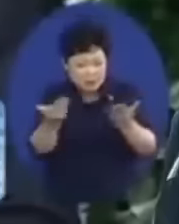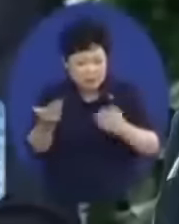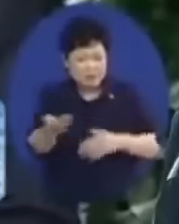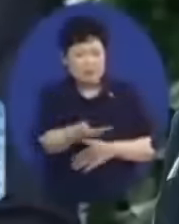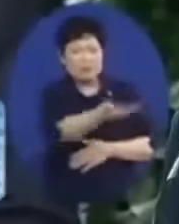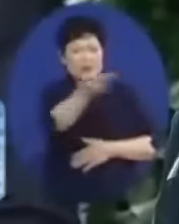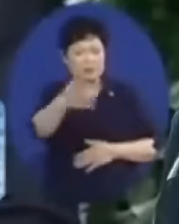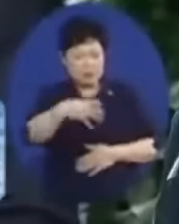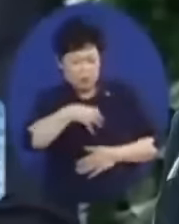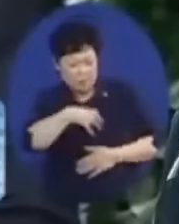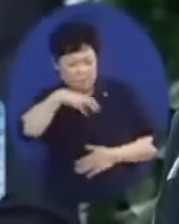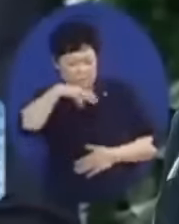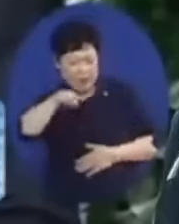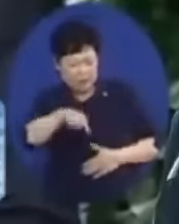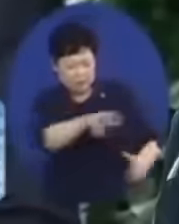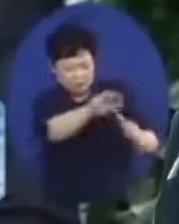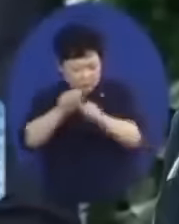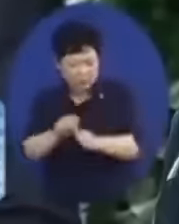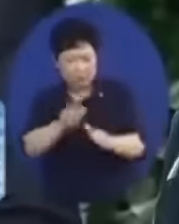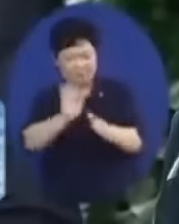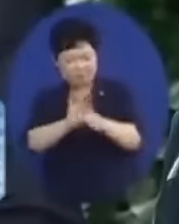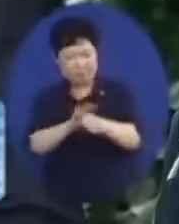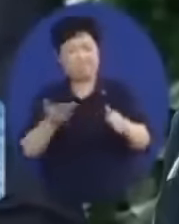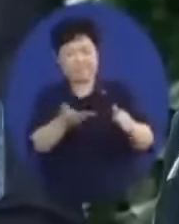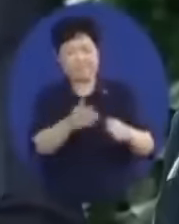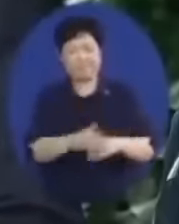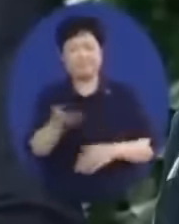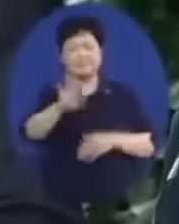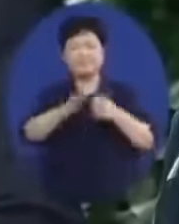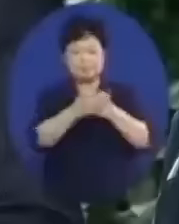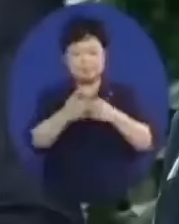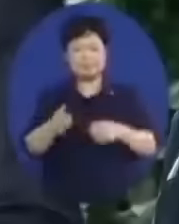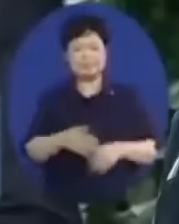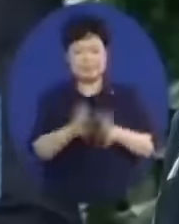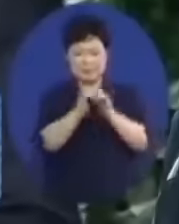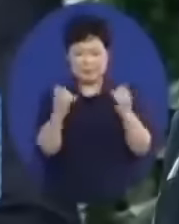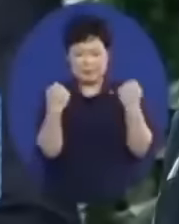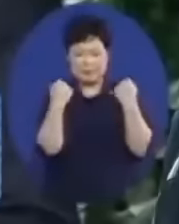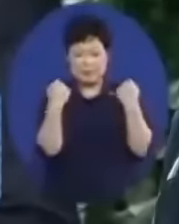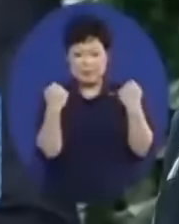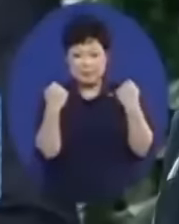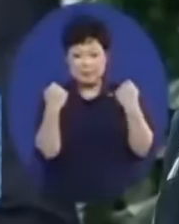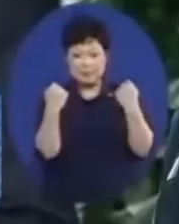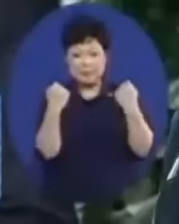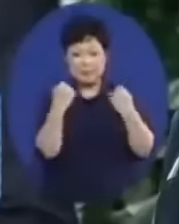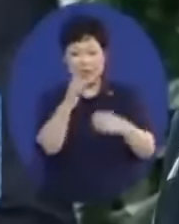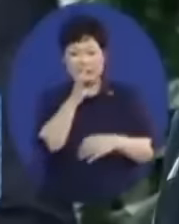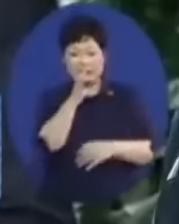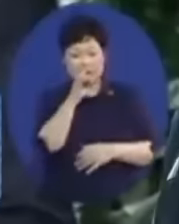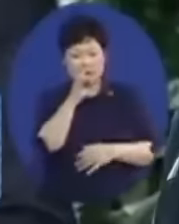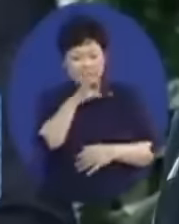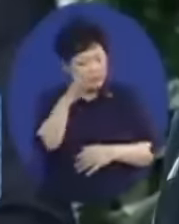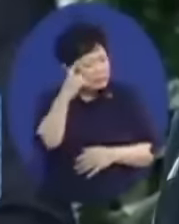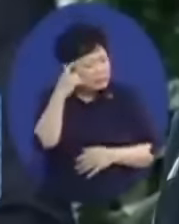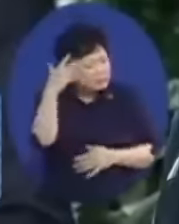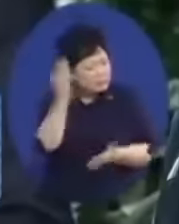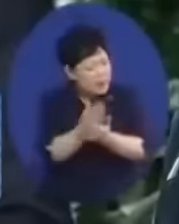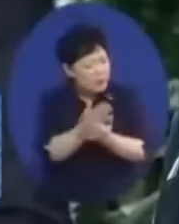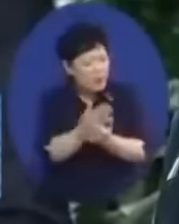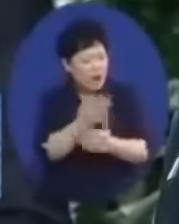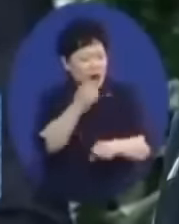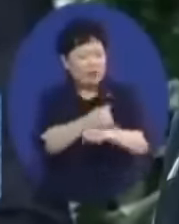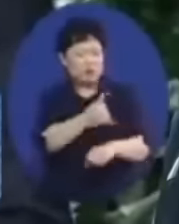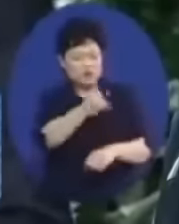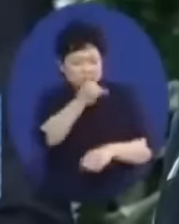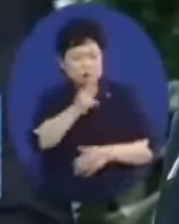그 수렁에서 건져내 주시고 도와주시는 것입니다. 그러므로 사람의 힘으로 할 수 없다고 생각하지 마십시오. 할 수 있게 되니